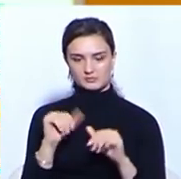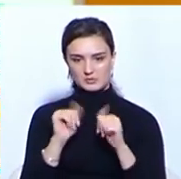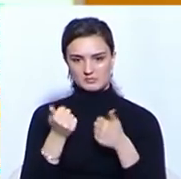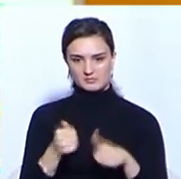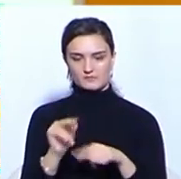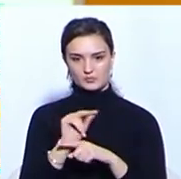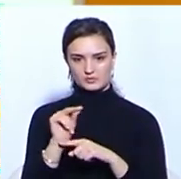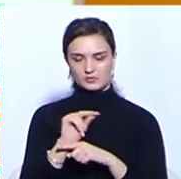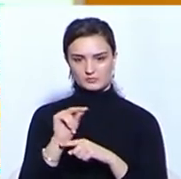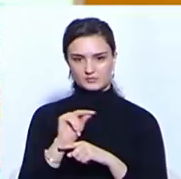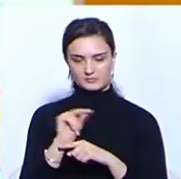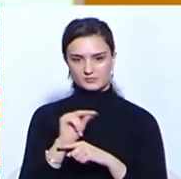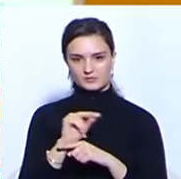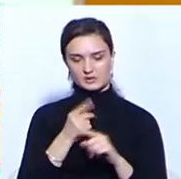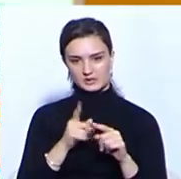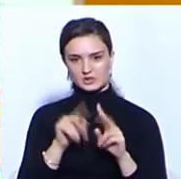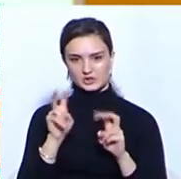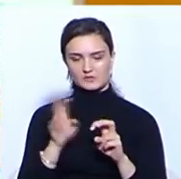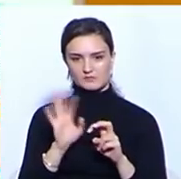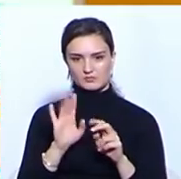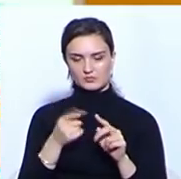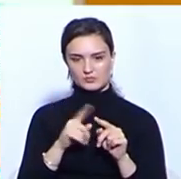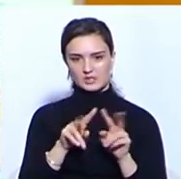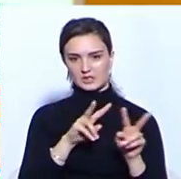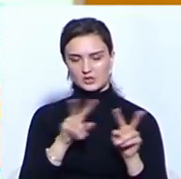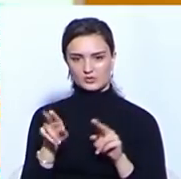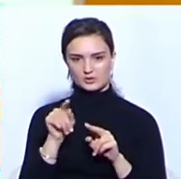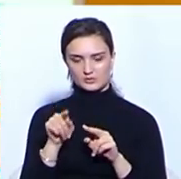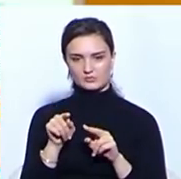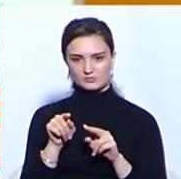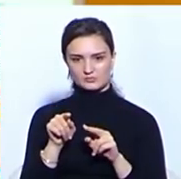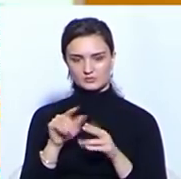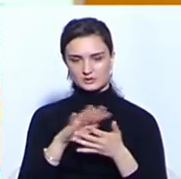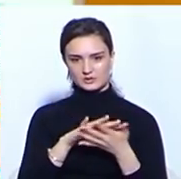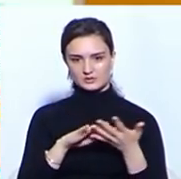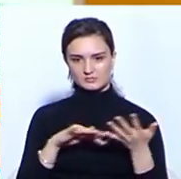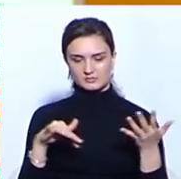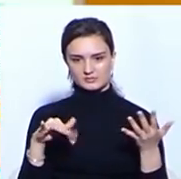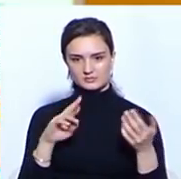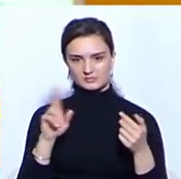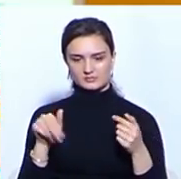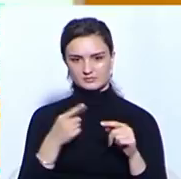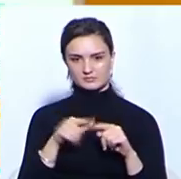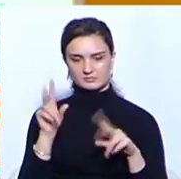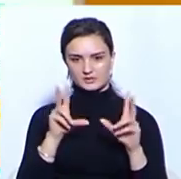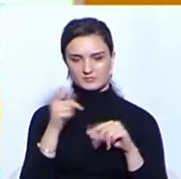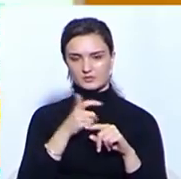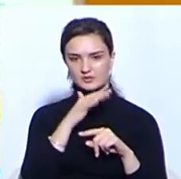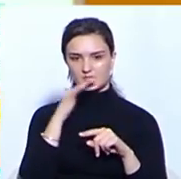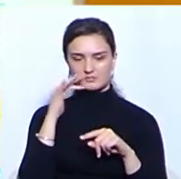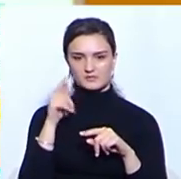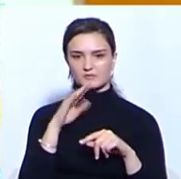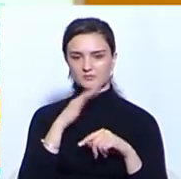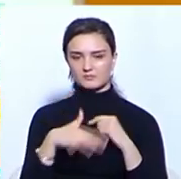მეთოდებით ვუმკლავდებით. გულისხმობთ თუ არა იმას, რომ ანალოგიური ტენდენცია გაგრძელდება და ჩვენ პრინციპში ძალიან ბევრ